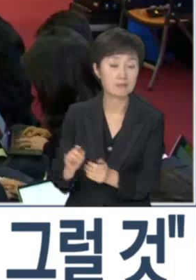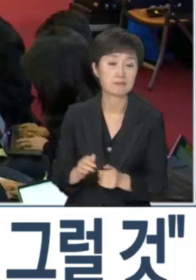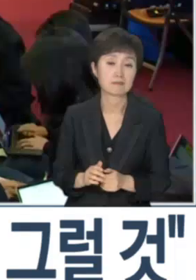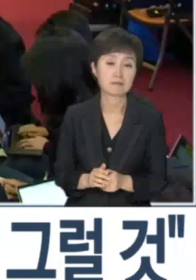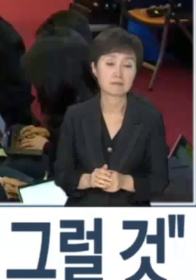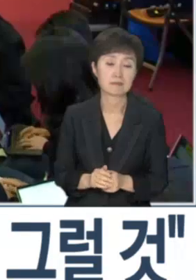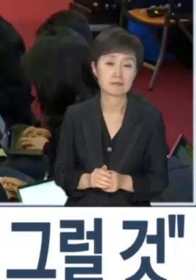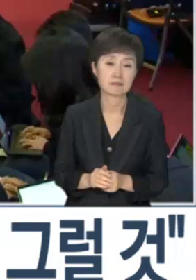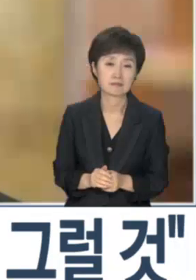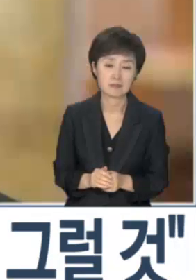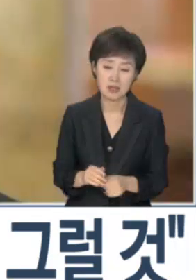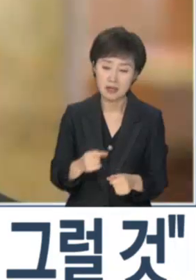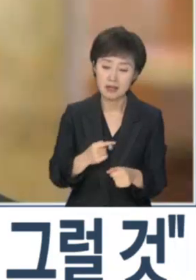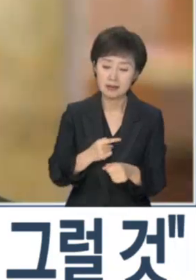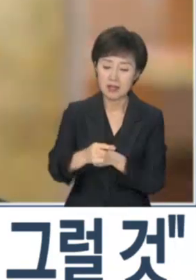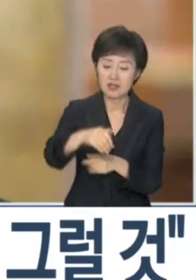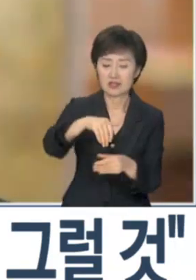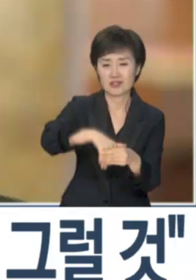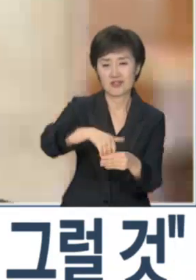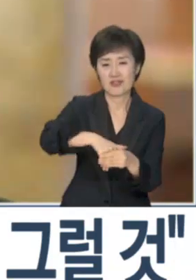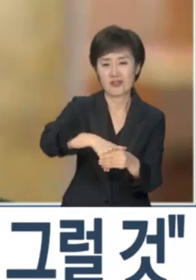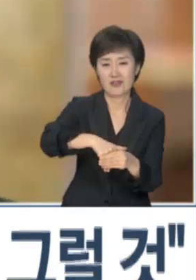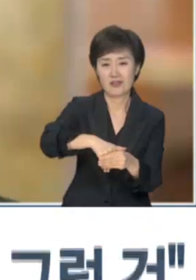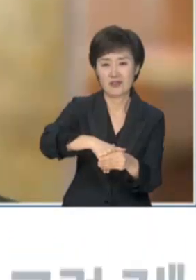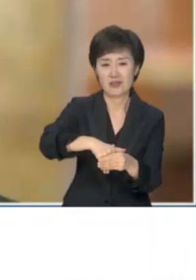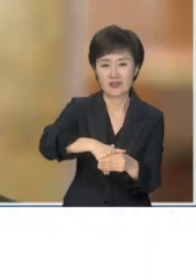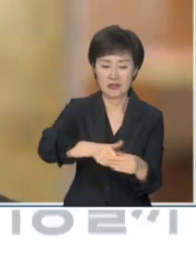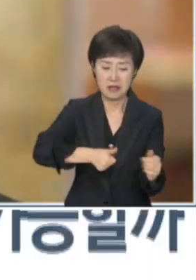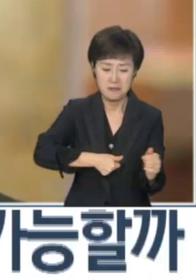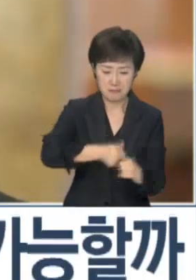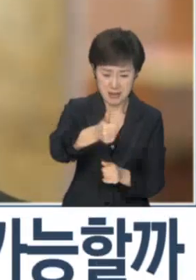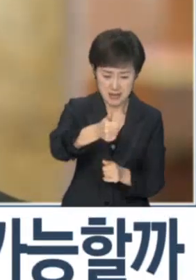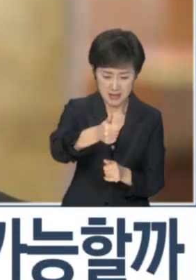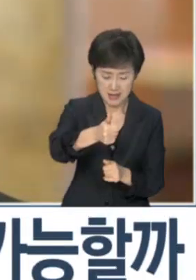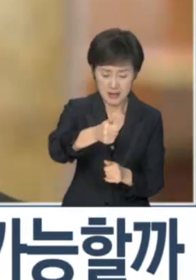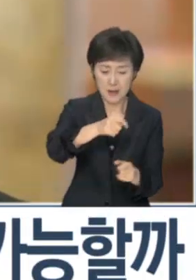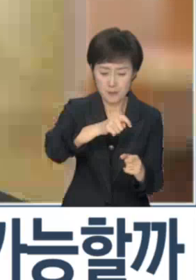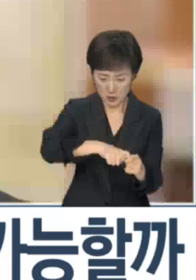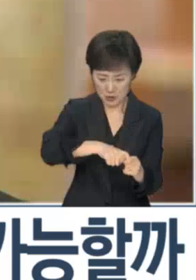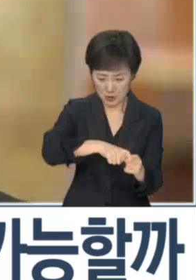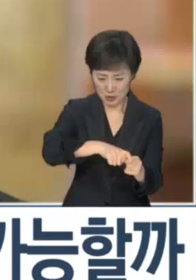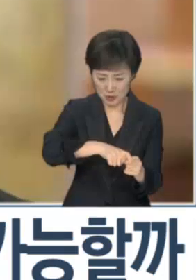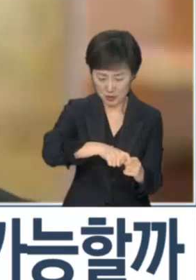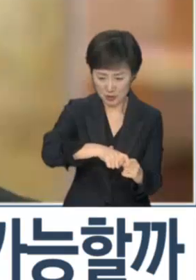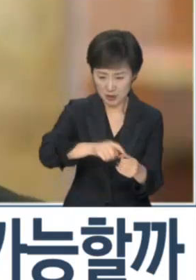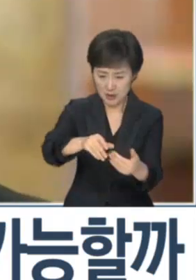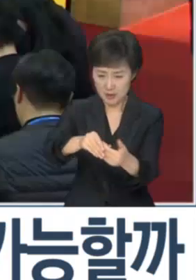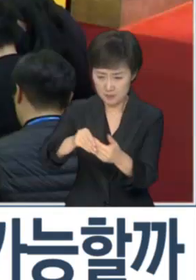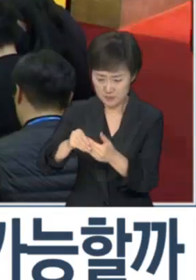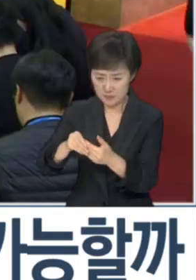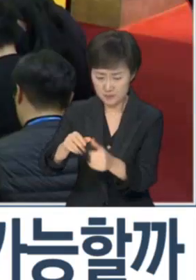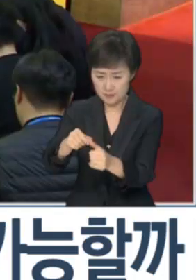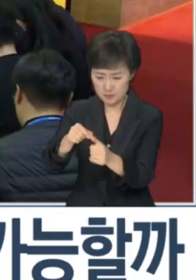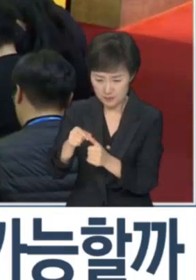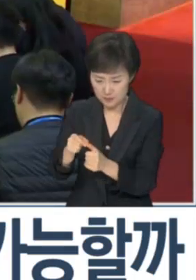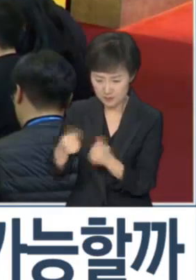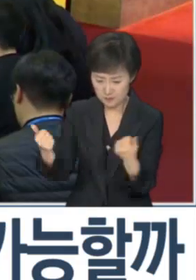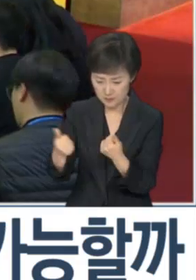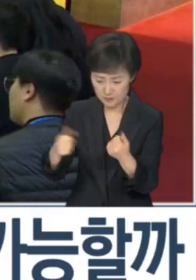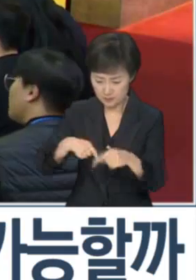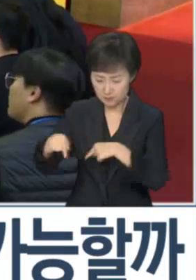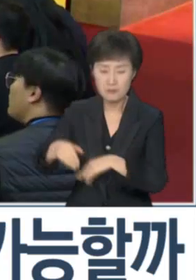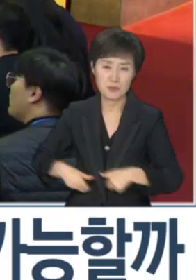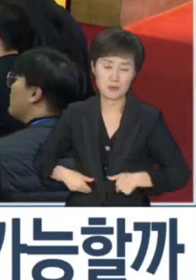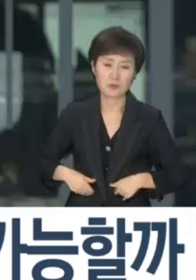결국은 총선 승리를 위해서 어떻게 처방을 하느냐 그것이 가장 중요하다고 생각이 듭니다. 예.